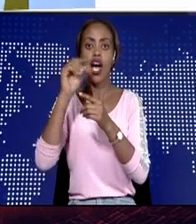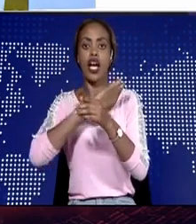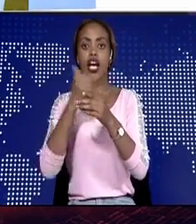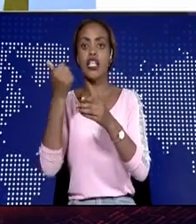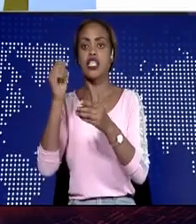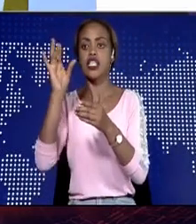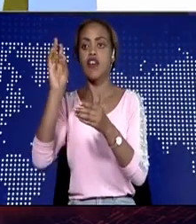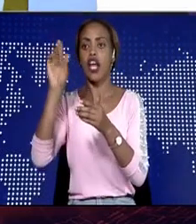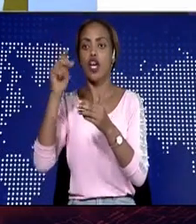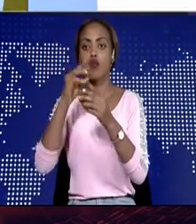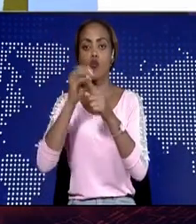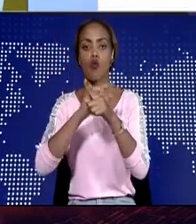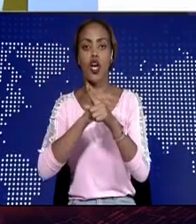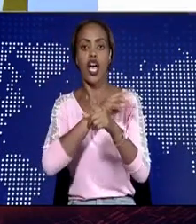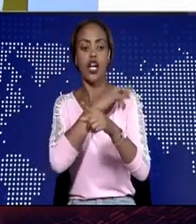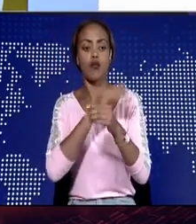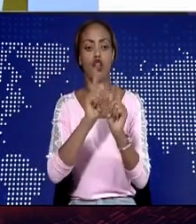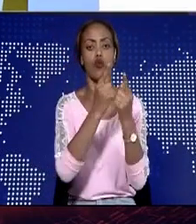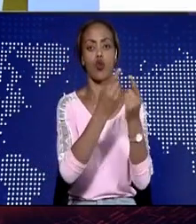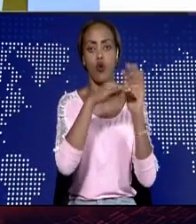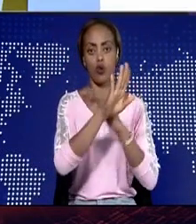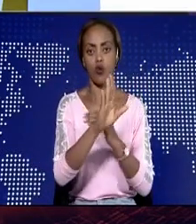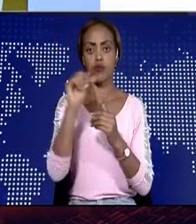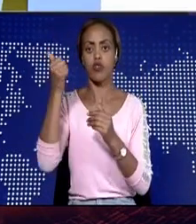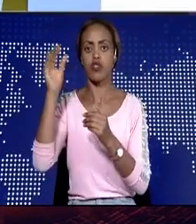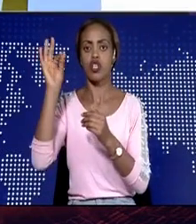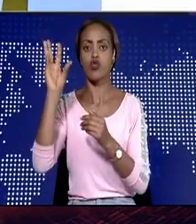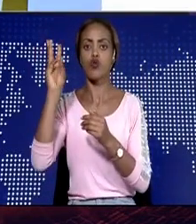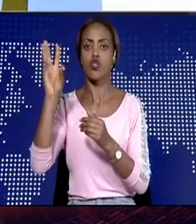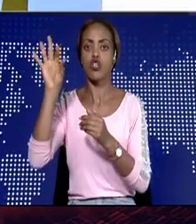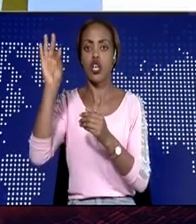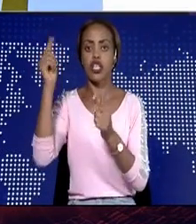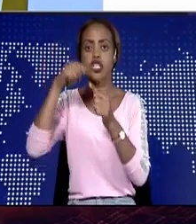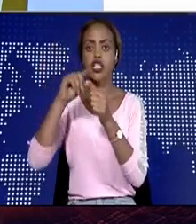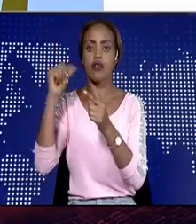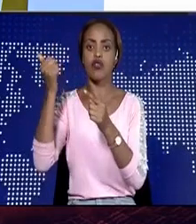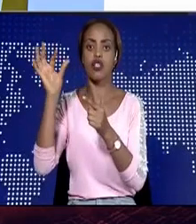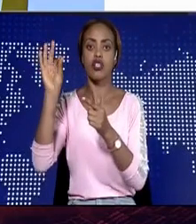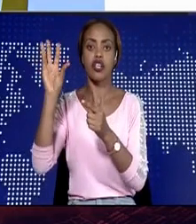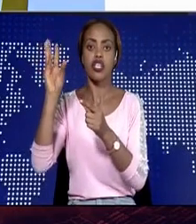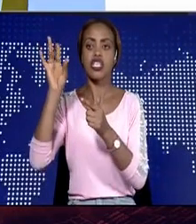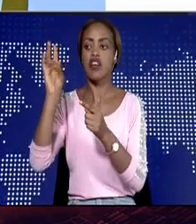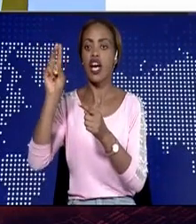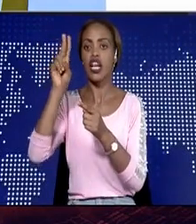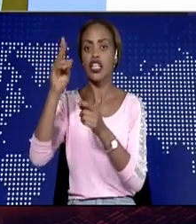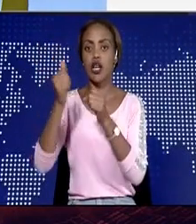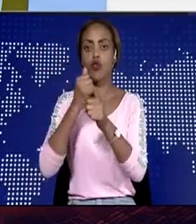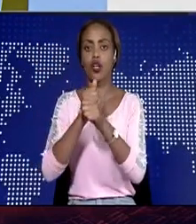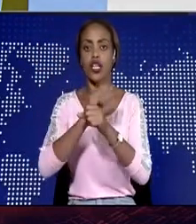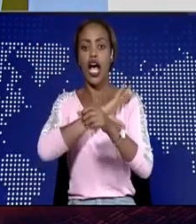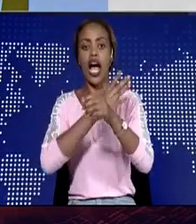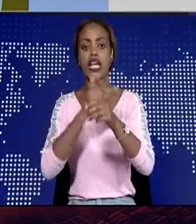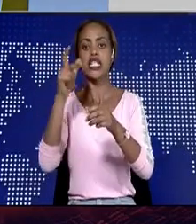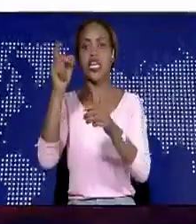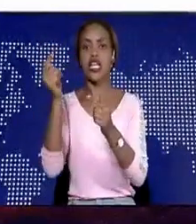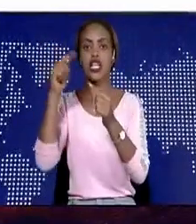بما يحكمنا كغلغلو تمديبم بشحن 990 كساب شحن 970 خلتن حاكم حيل 30